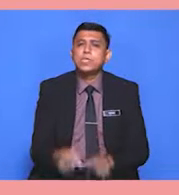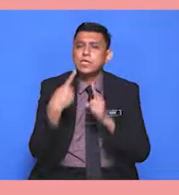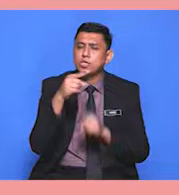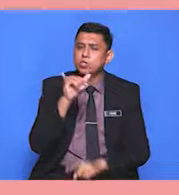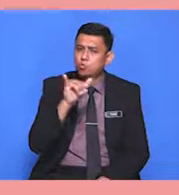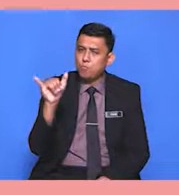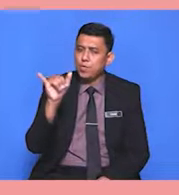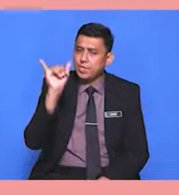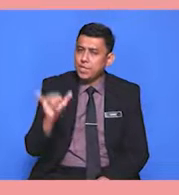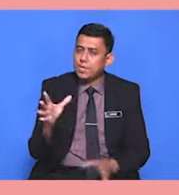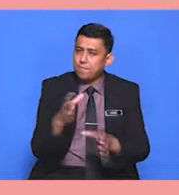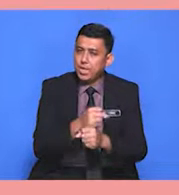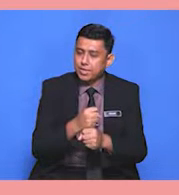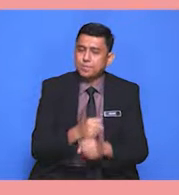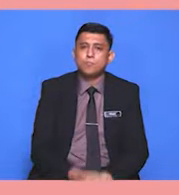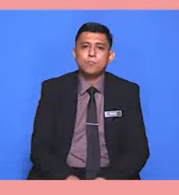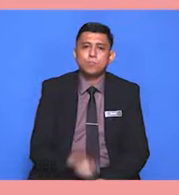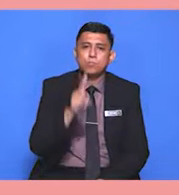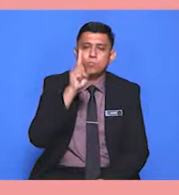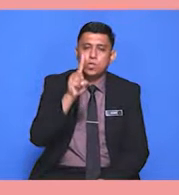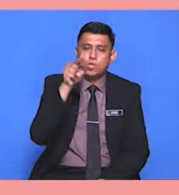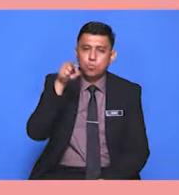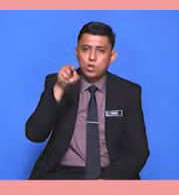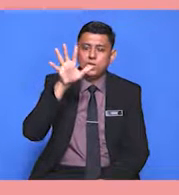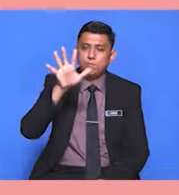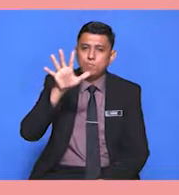Jawapan yang diperoleh adalah